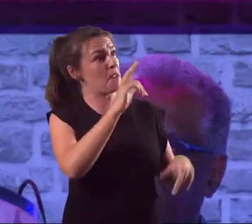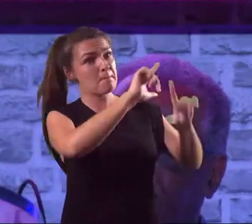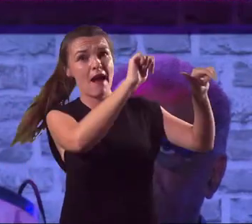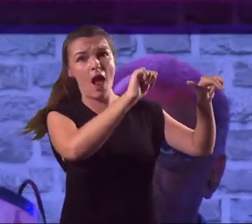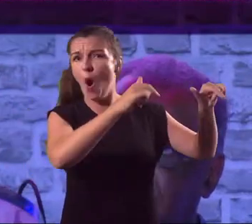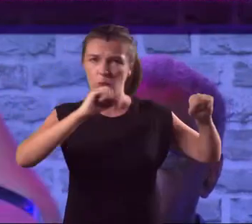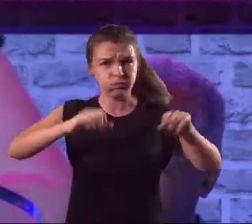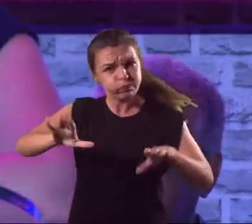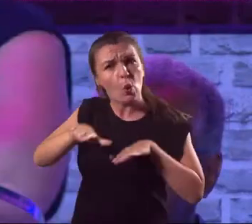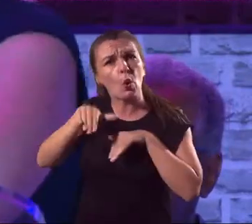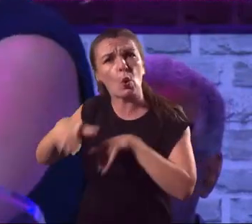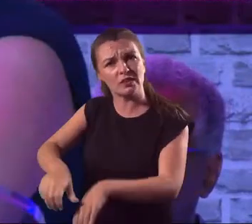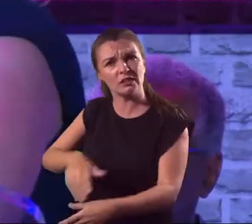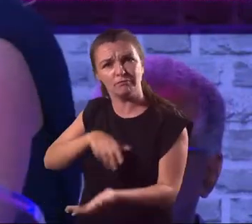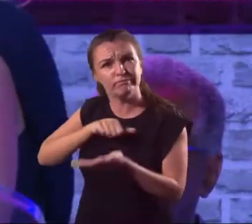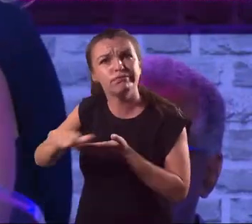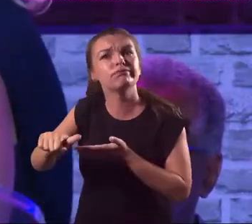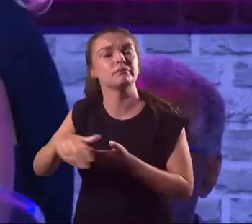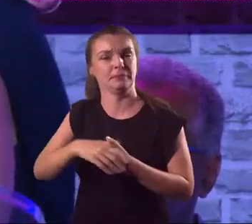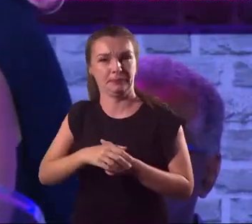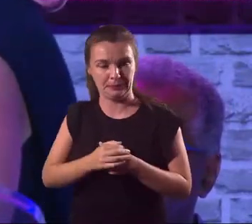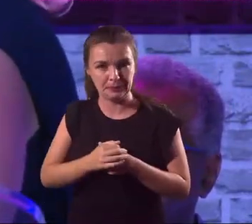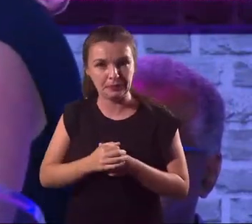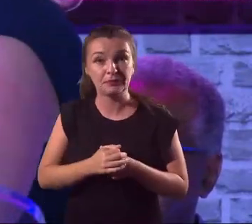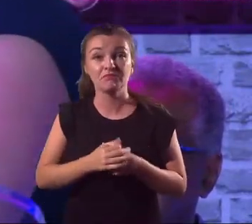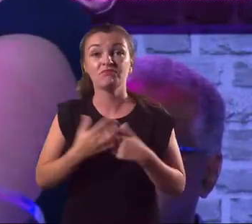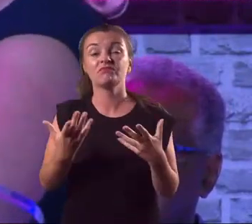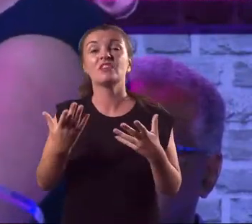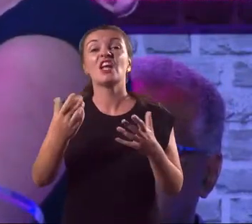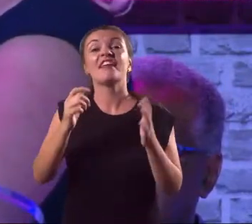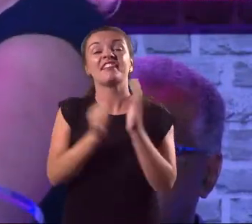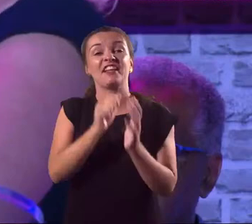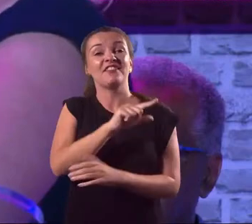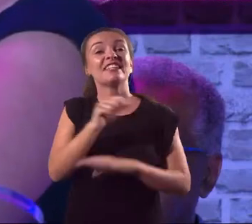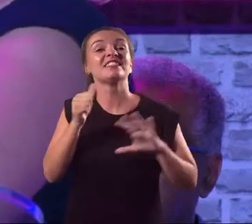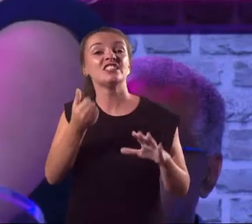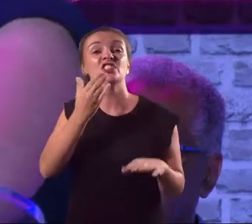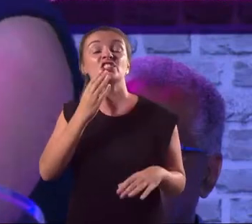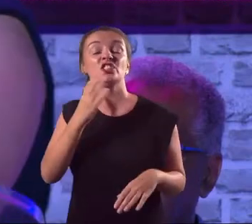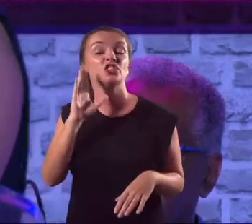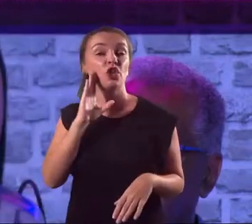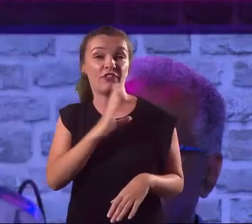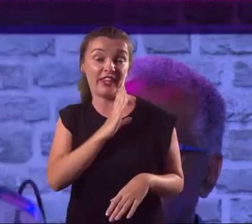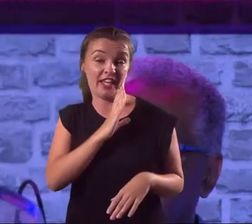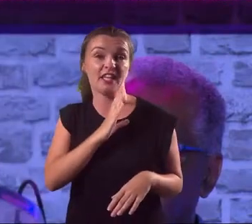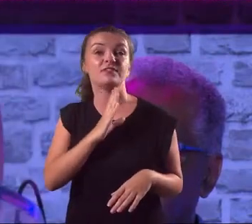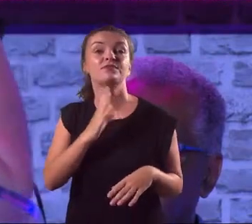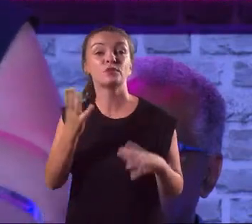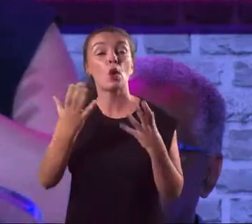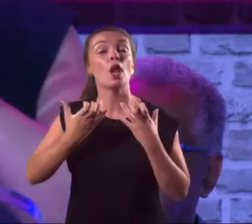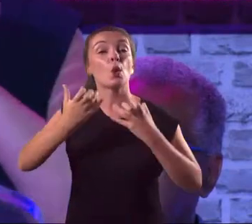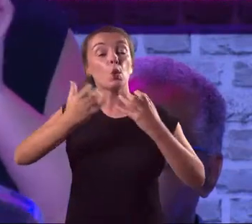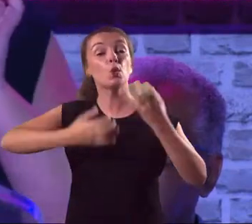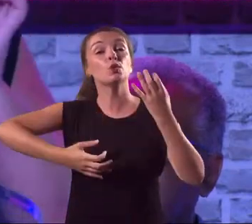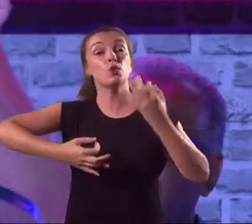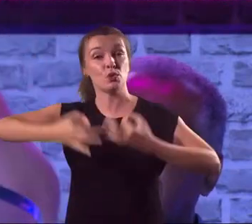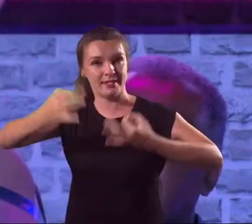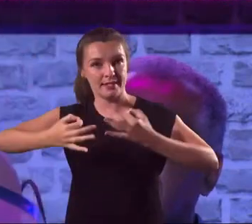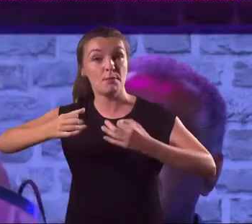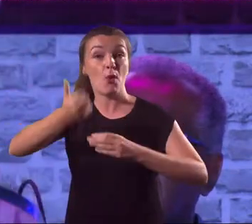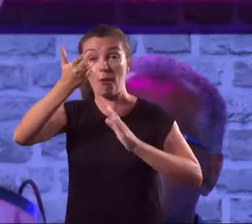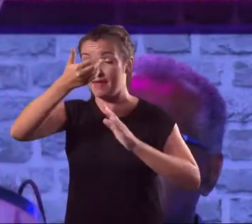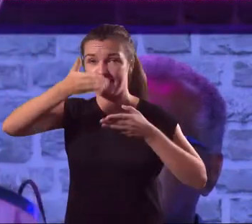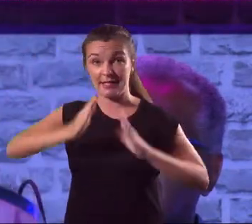l'offensive sur Rafah. Le 26 janvier, la Cour internationale de justice a rendu une première décision qui